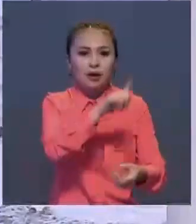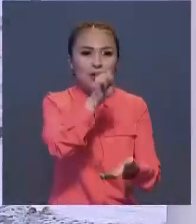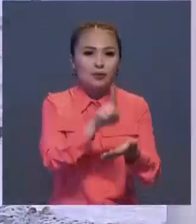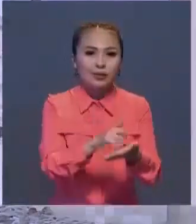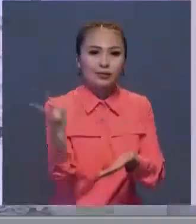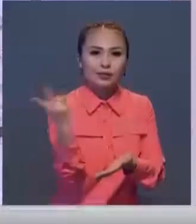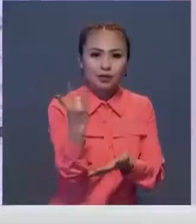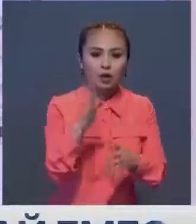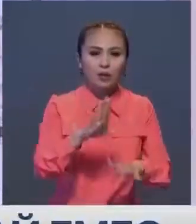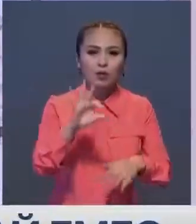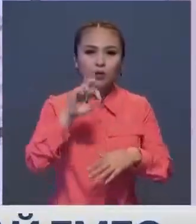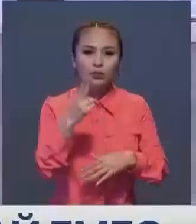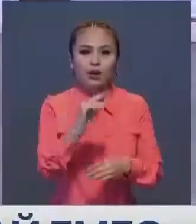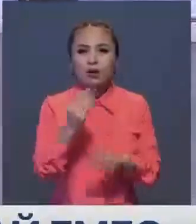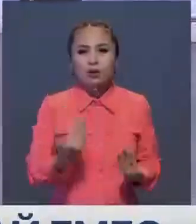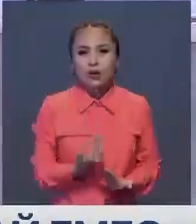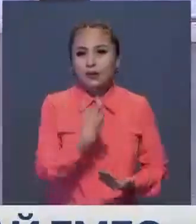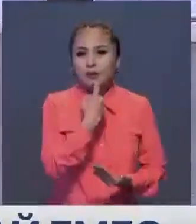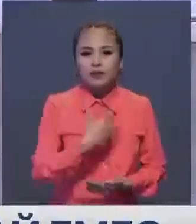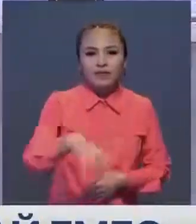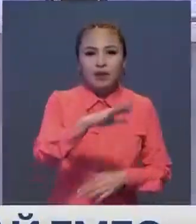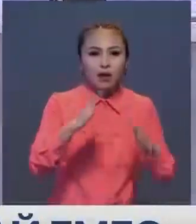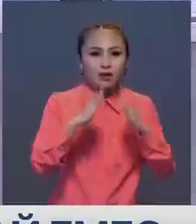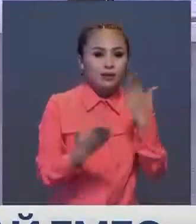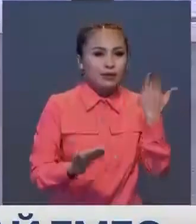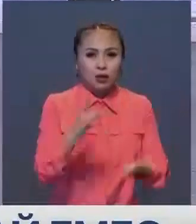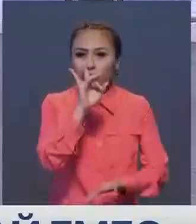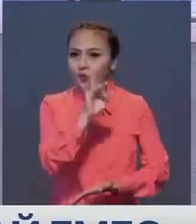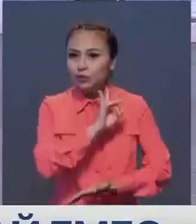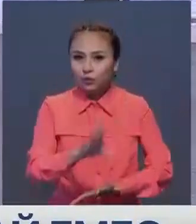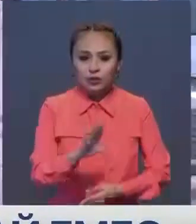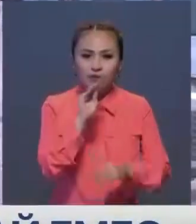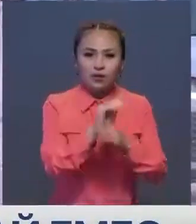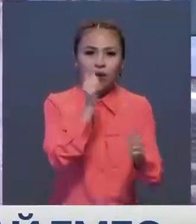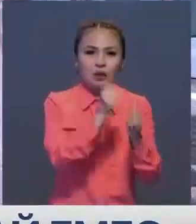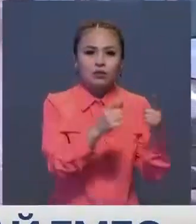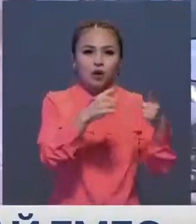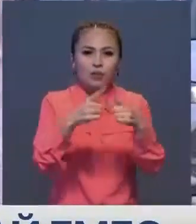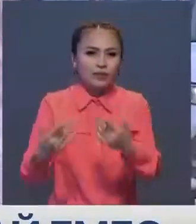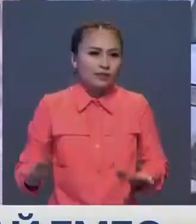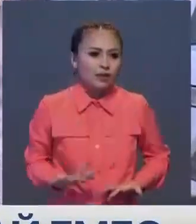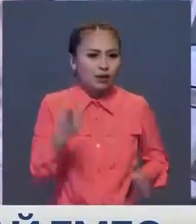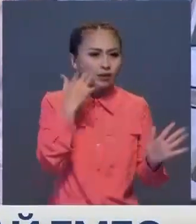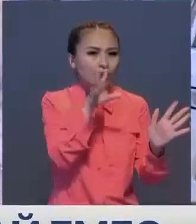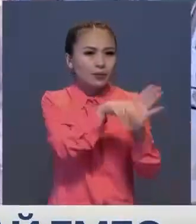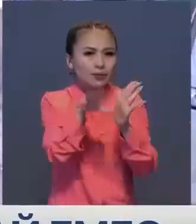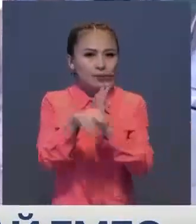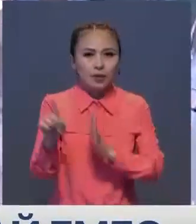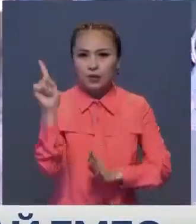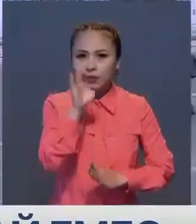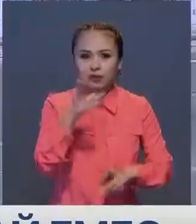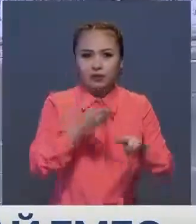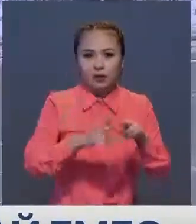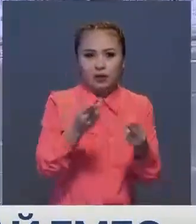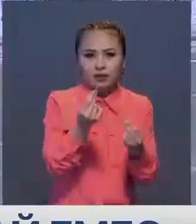міндетті. Алайда әлеуметтік аз қамтылған жандардың баспанасы болмағандықтан әр жерде пәтер жалдап жүреді. Салдарынан жәрдемақыдан